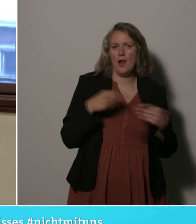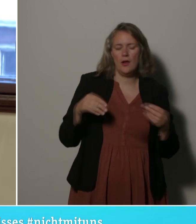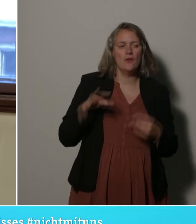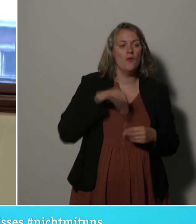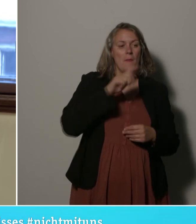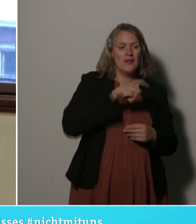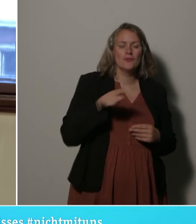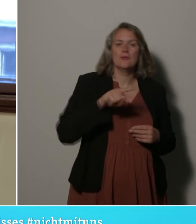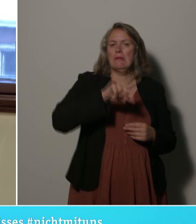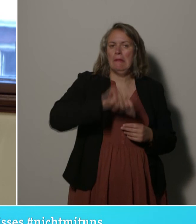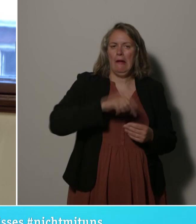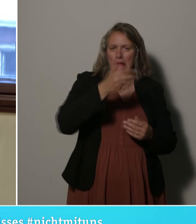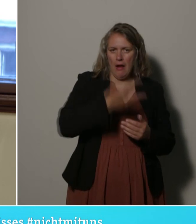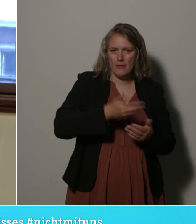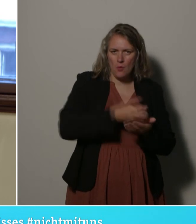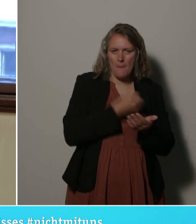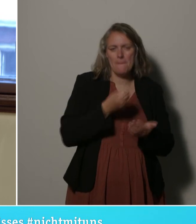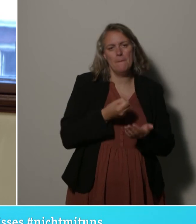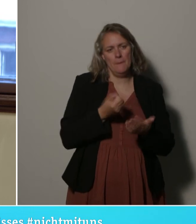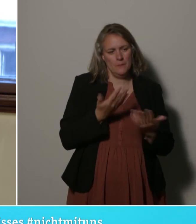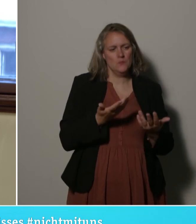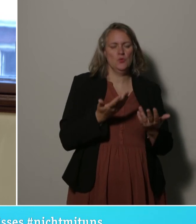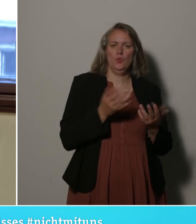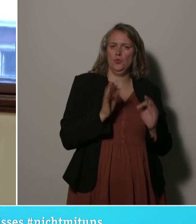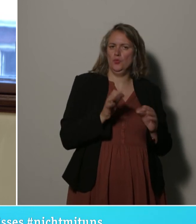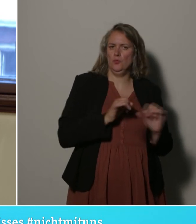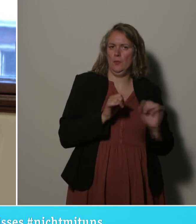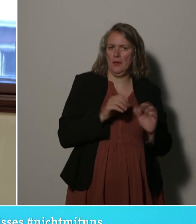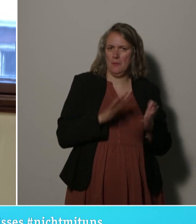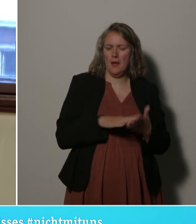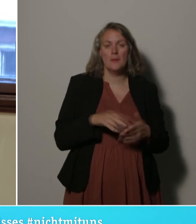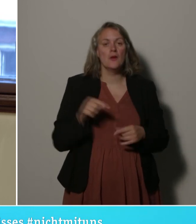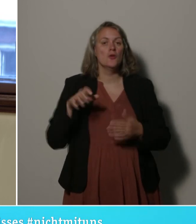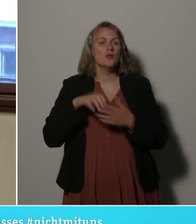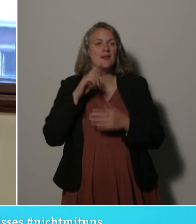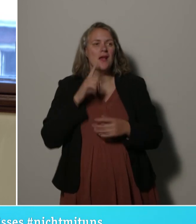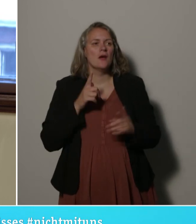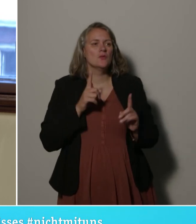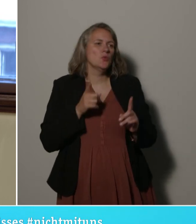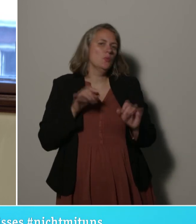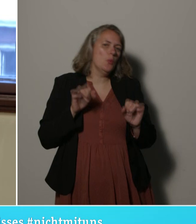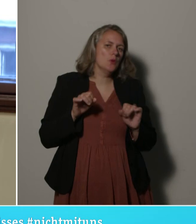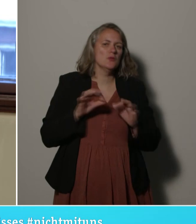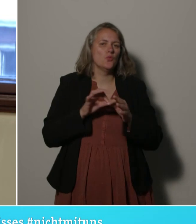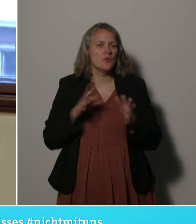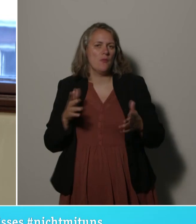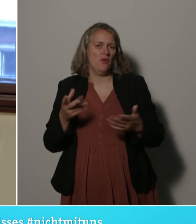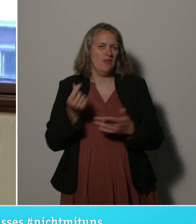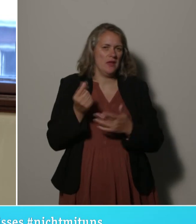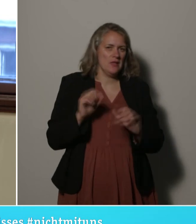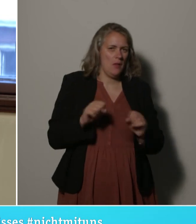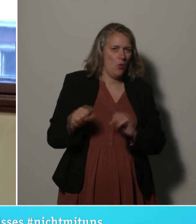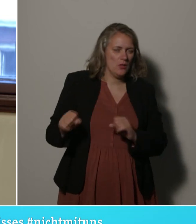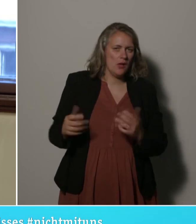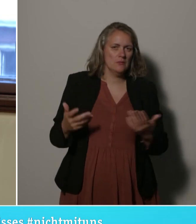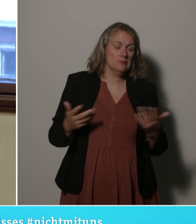sein. Die Stadt meint, wie es in der Begründung heißt, Mobilität sollte möglichst unabhängig von finanziellen